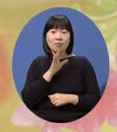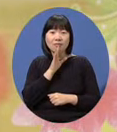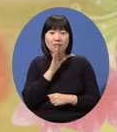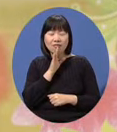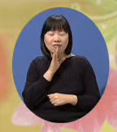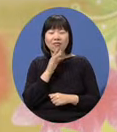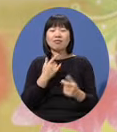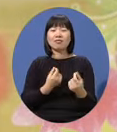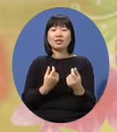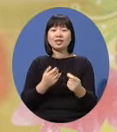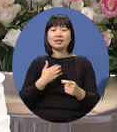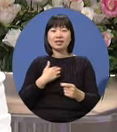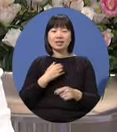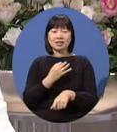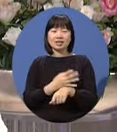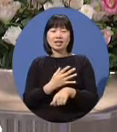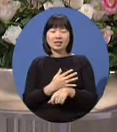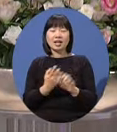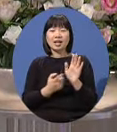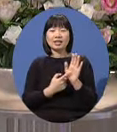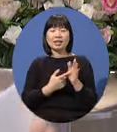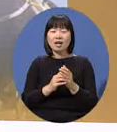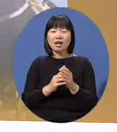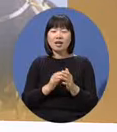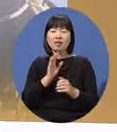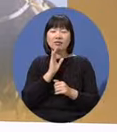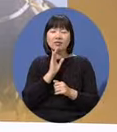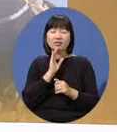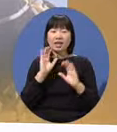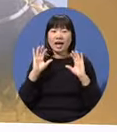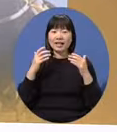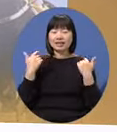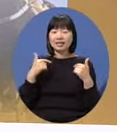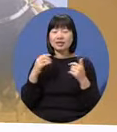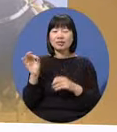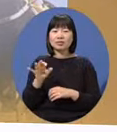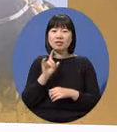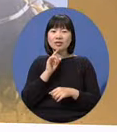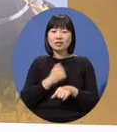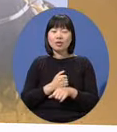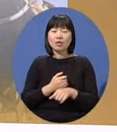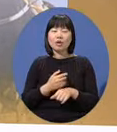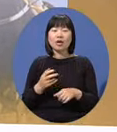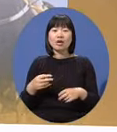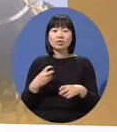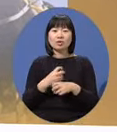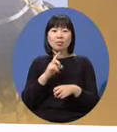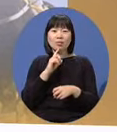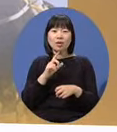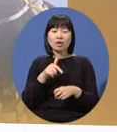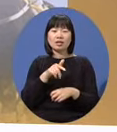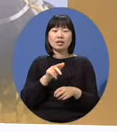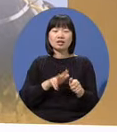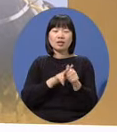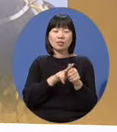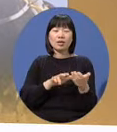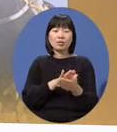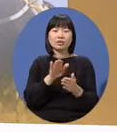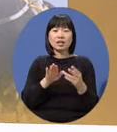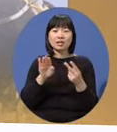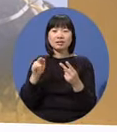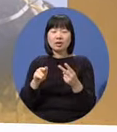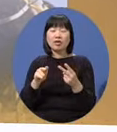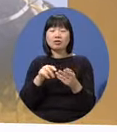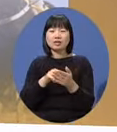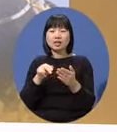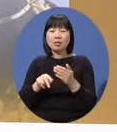네, 그렇습니다. 제가 좀 간단하게 안내를 해드릴게요. 네. 아이는 항상 무료고요. 네. 교통편은 경마공원역 2번 출구에서 내리시면 되고요.